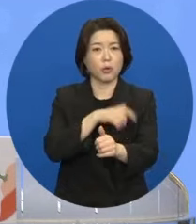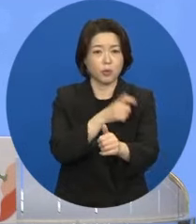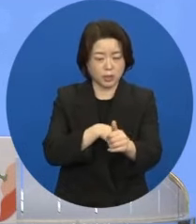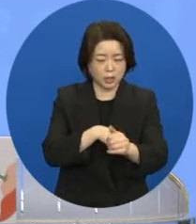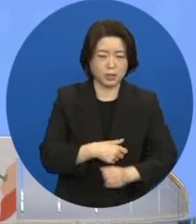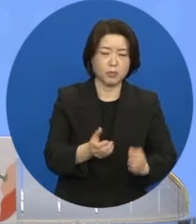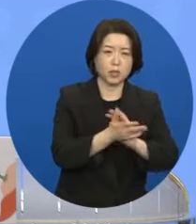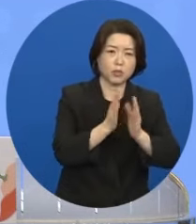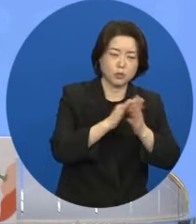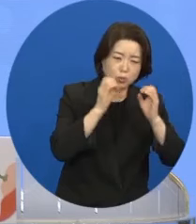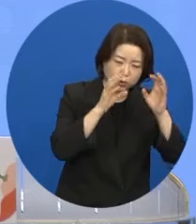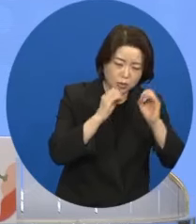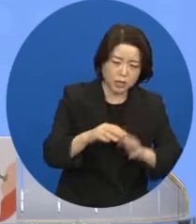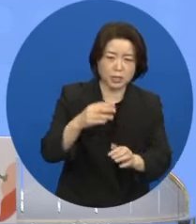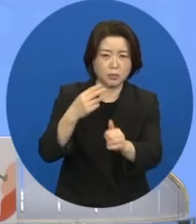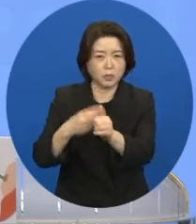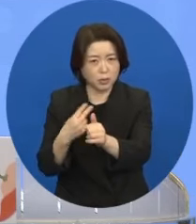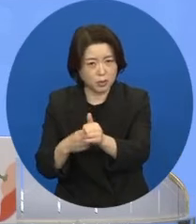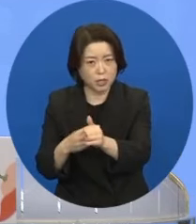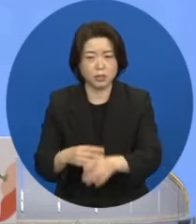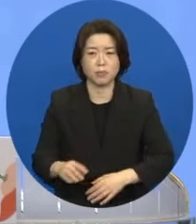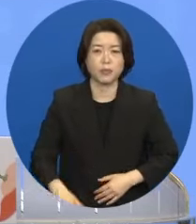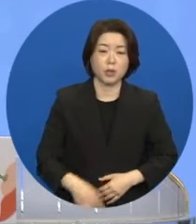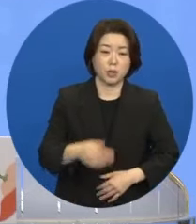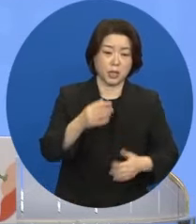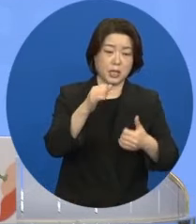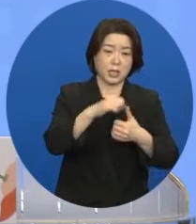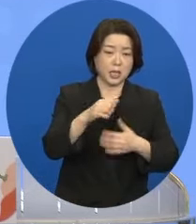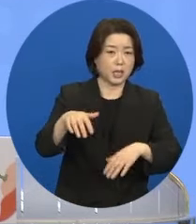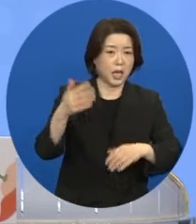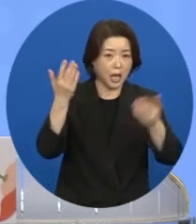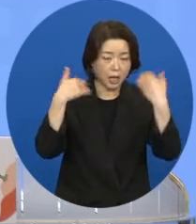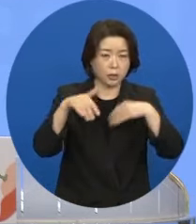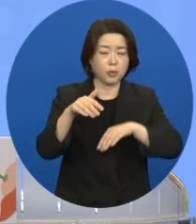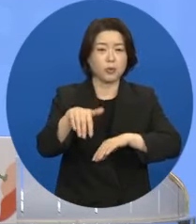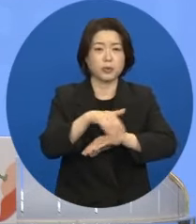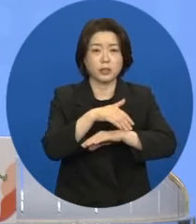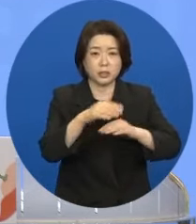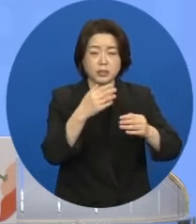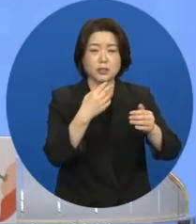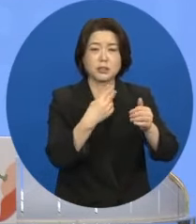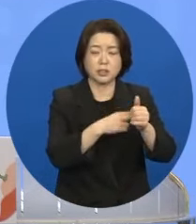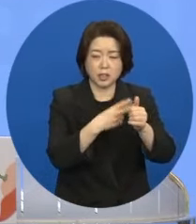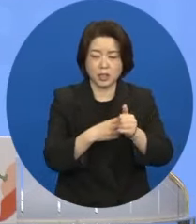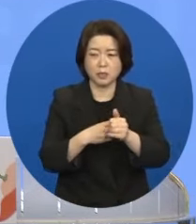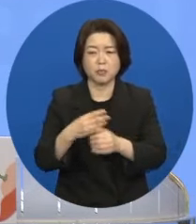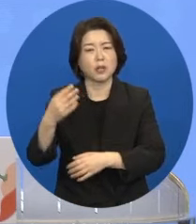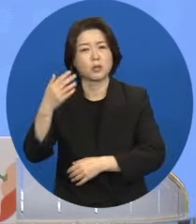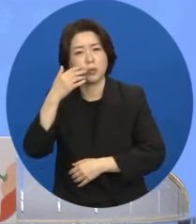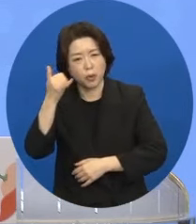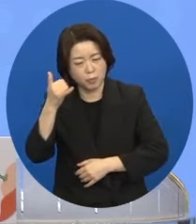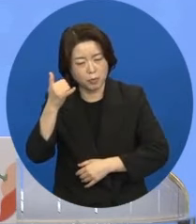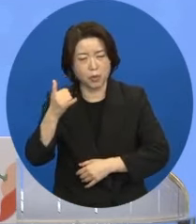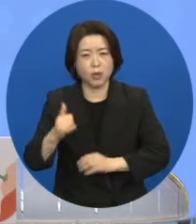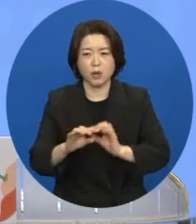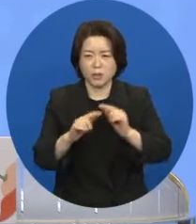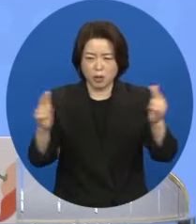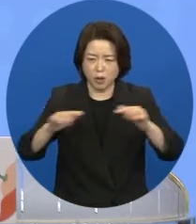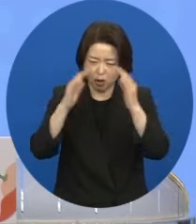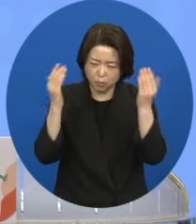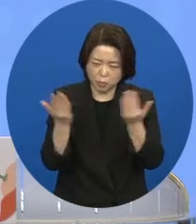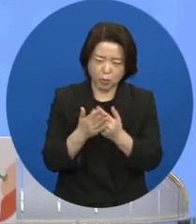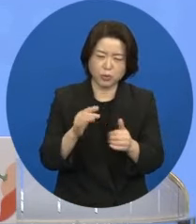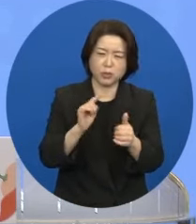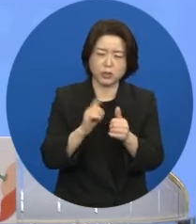전도사님 선생님들 그리고 선의가 다니는 학교 선생님들 학생들 학부모님들도 선의 회복을 위해서